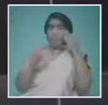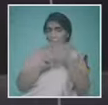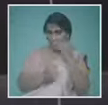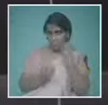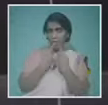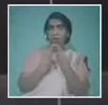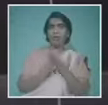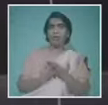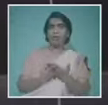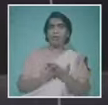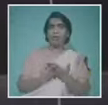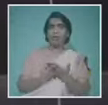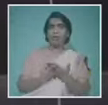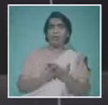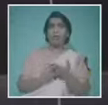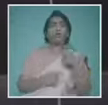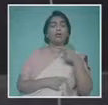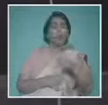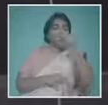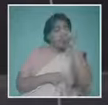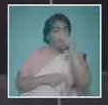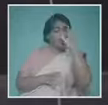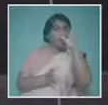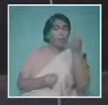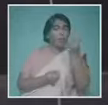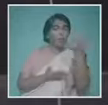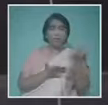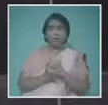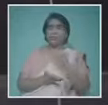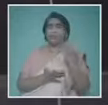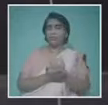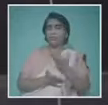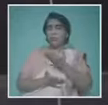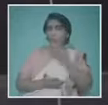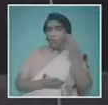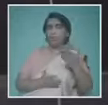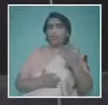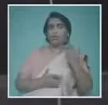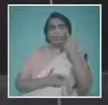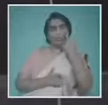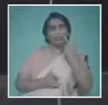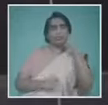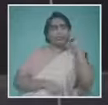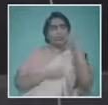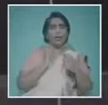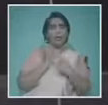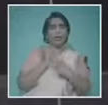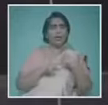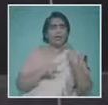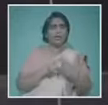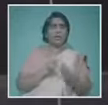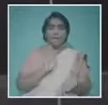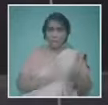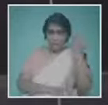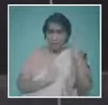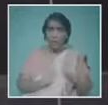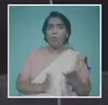හොයනවද? හරි, මේ වංචා කරන මුදල් ලබා ගන්න පුළුවන් නම් අසරණ මිනිස්සුන්ගේ බද්ද මෙච්චර වැඩි කරන්න